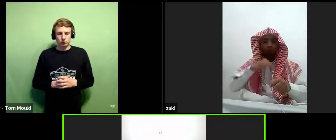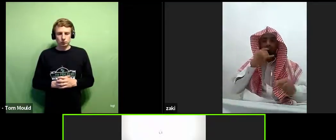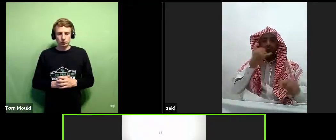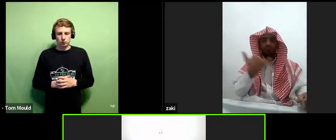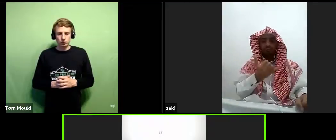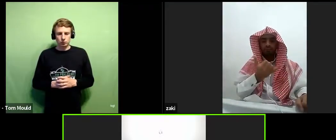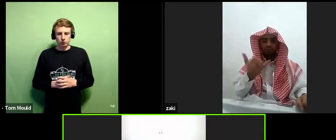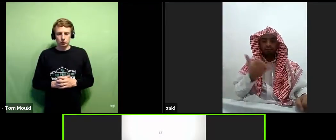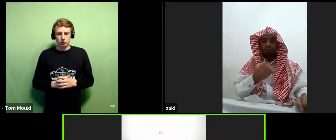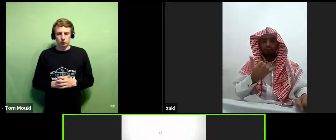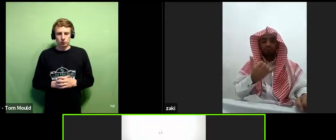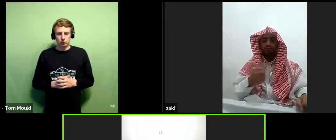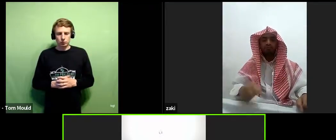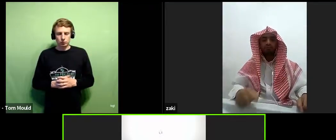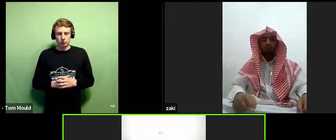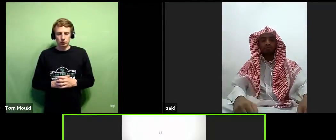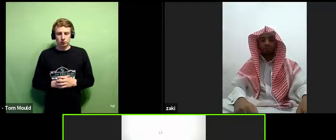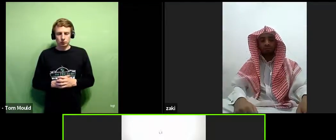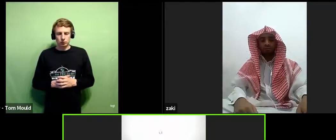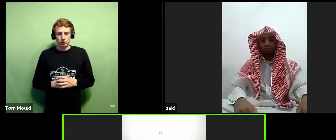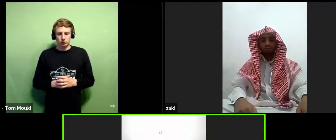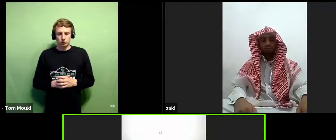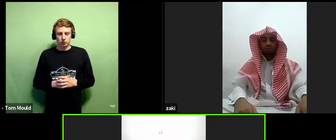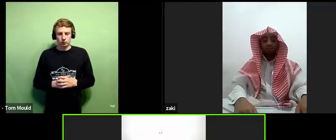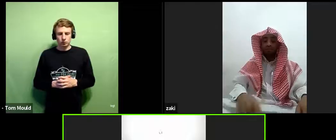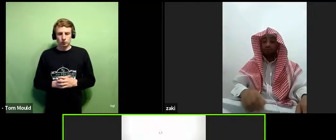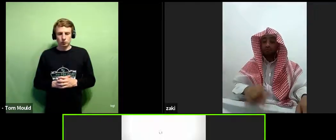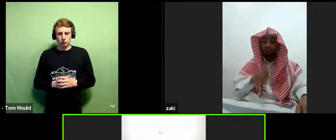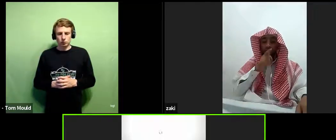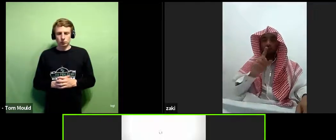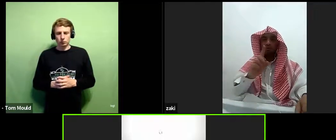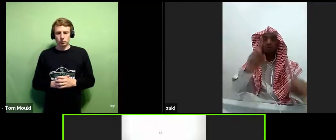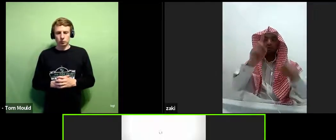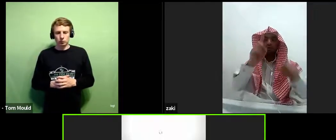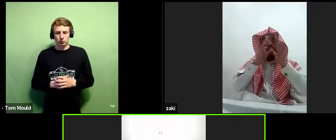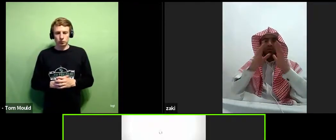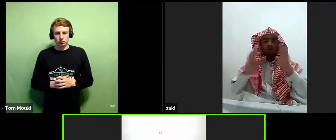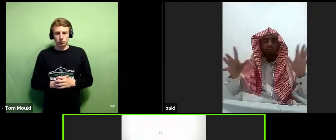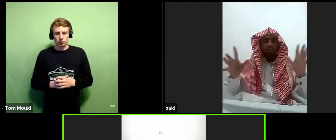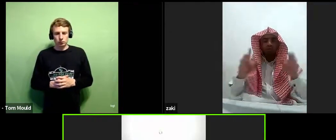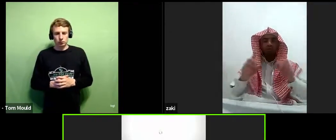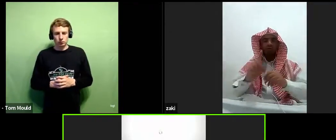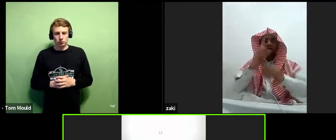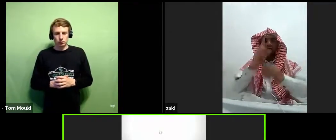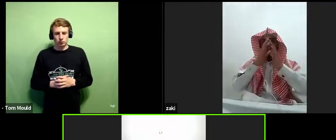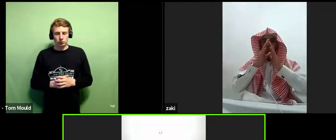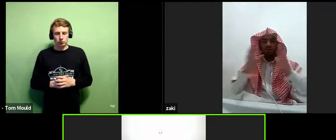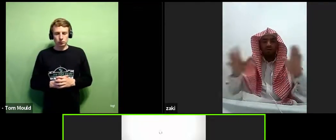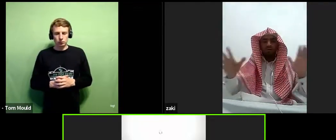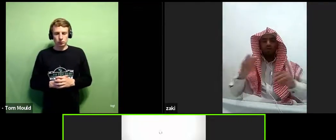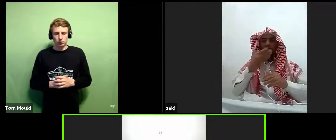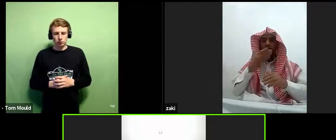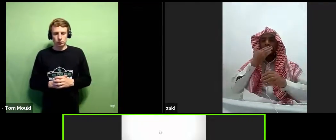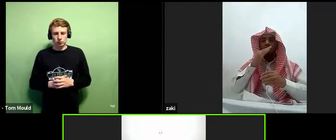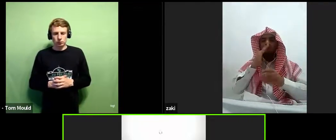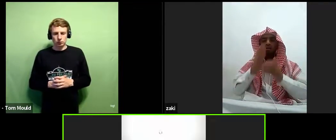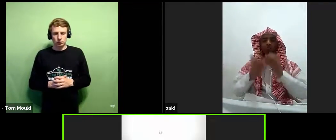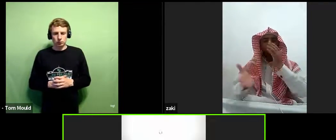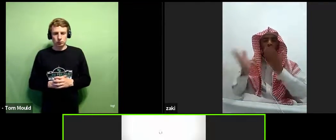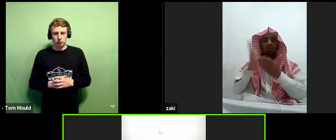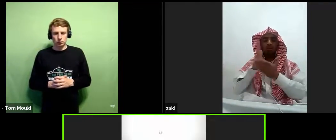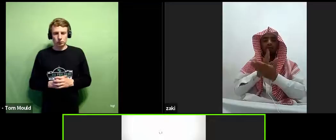وَلِتُكْمِلُوا الْعِدَّةَ وَلِتُكَبِّرُوا اللَّهَ عَلَى مَا هَدَاكُمْ